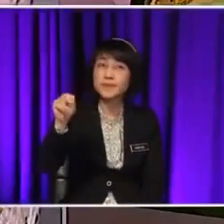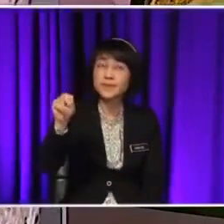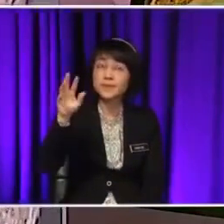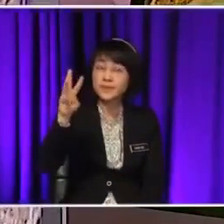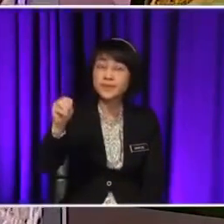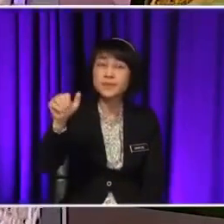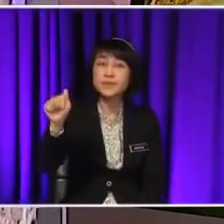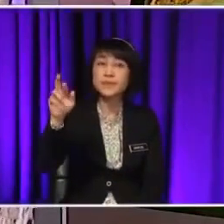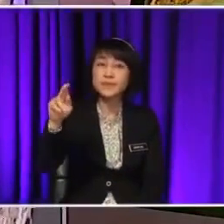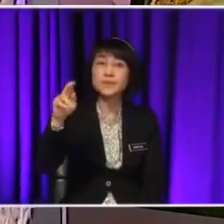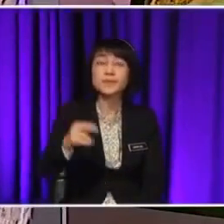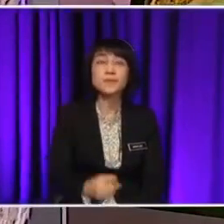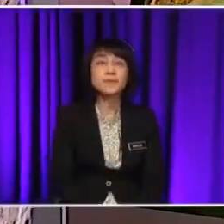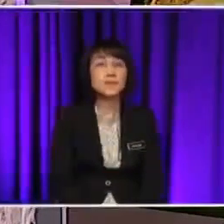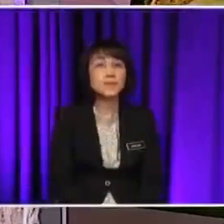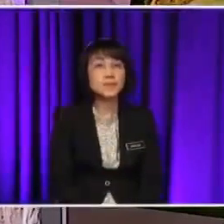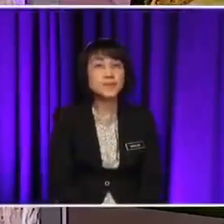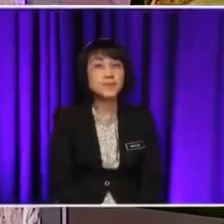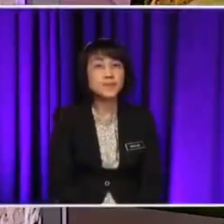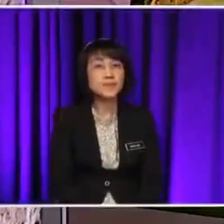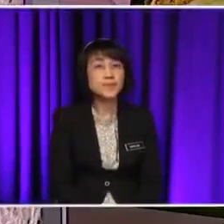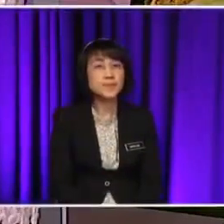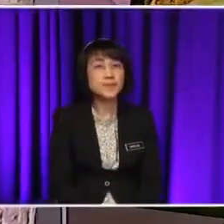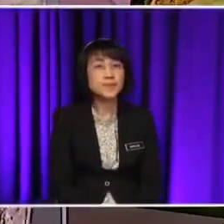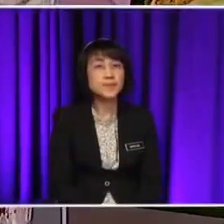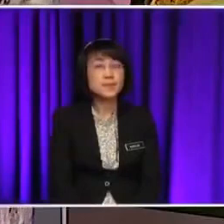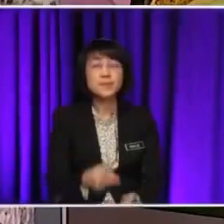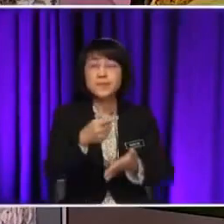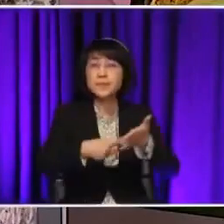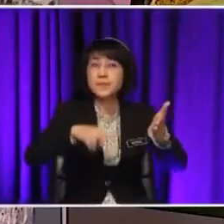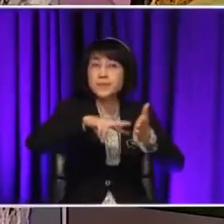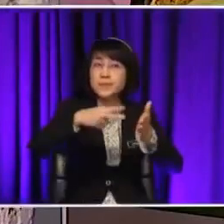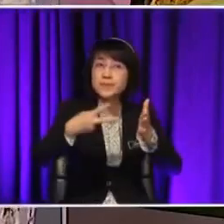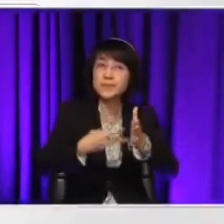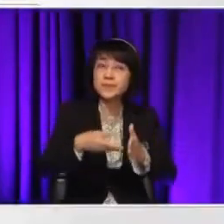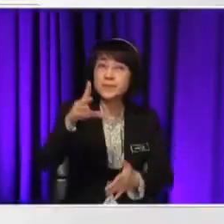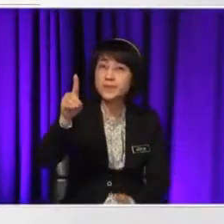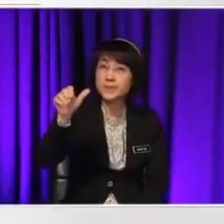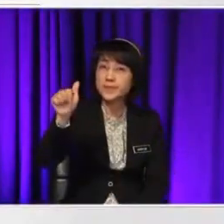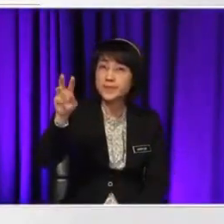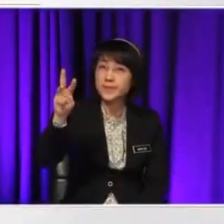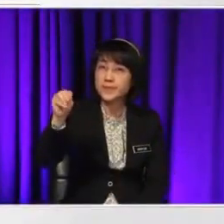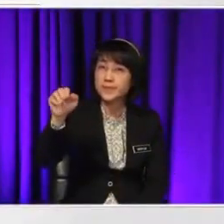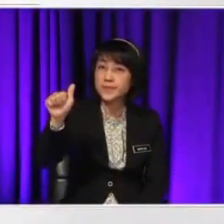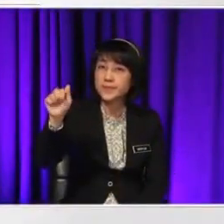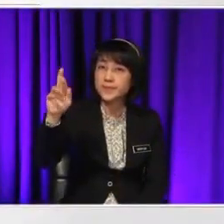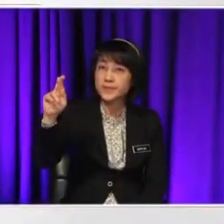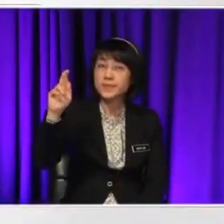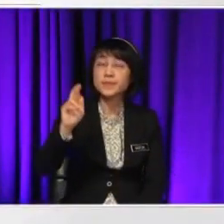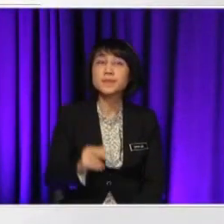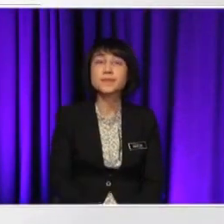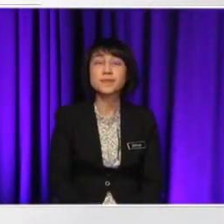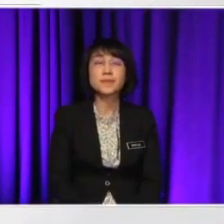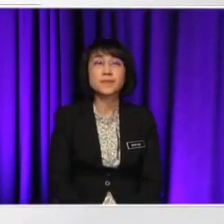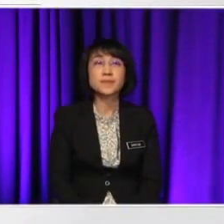Dina tahu tak apakah dia yang dimasukkan dengan dama? Ha, dama ni apa? Dina? Tahu